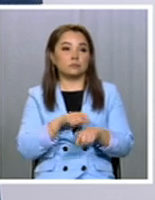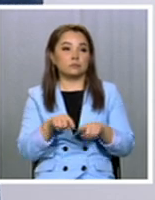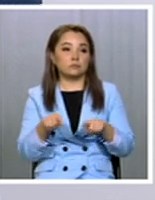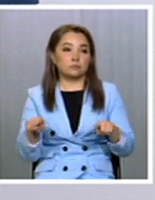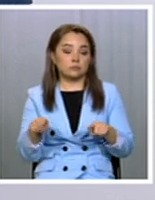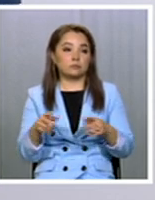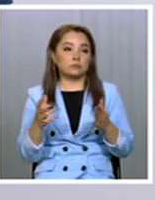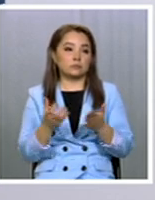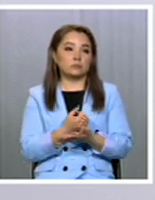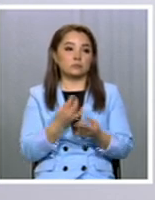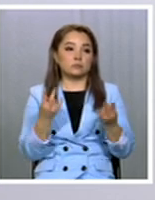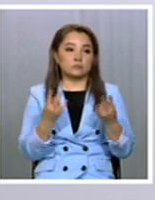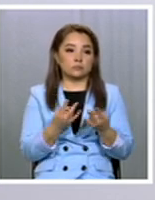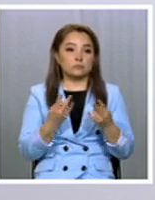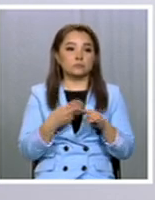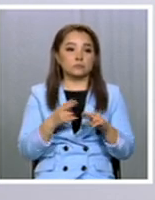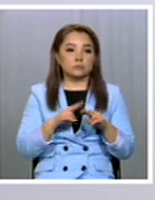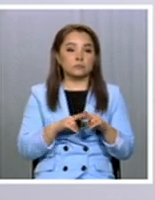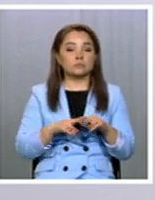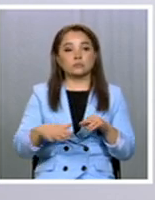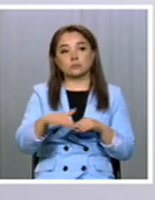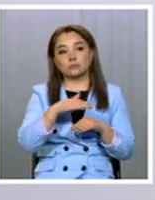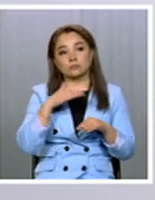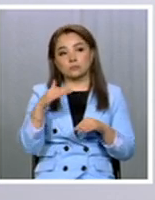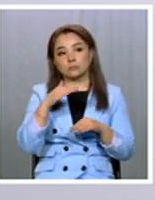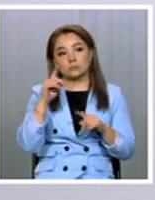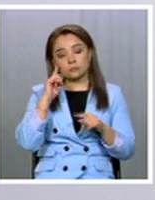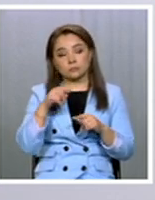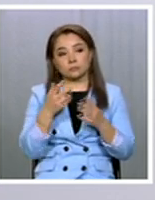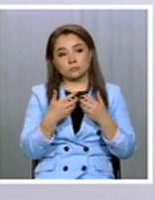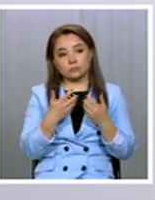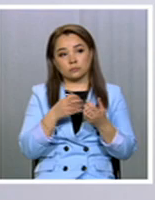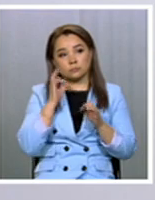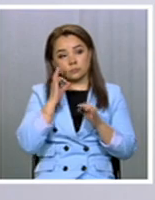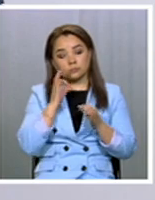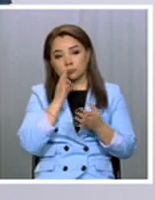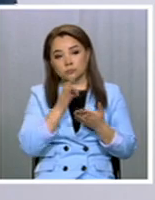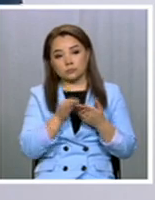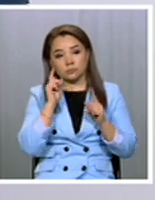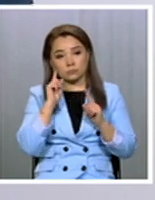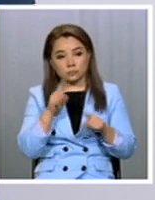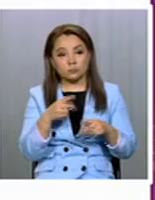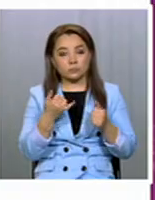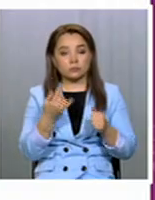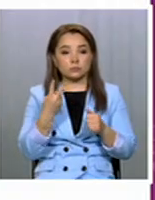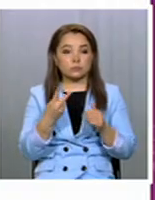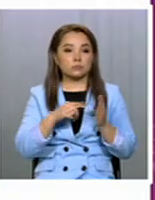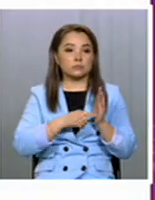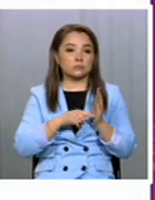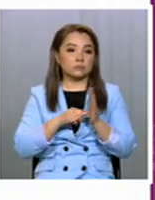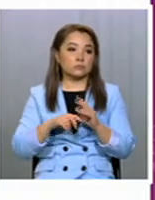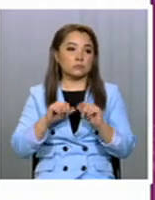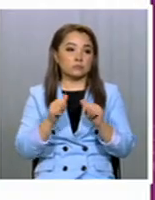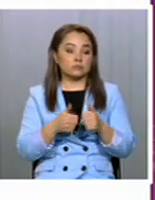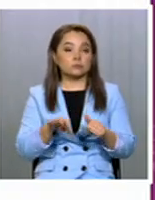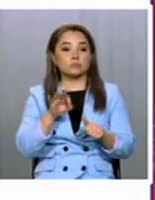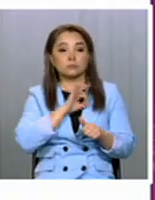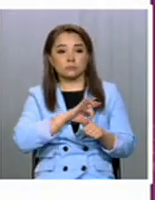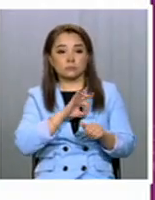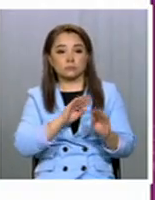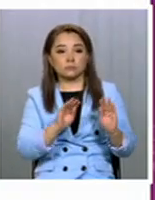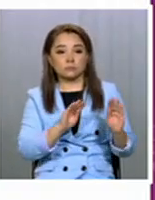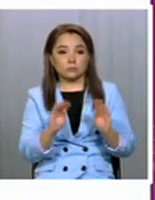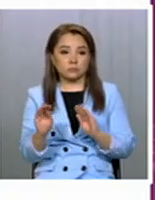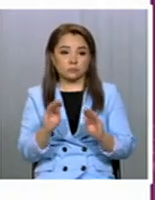керек. Ал төбелерінің координаттары белгілі, онда екі нүктенің ара қашықтығын табу формуласын қолданып,